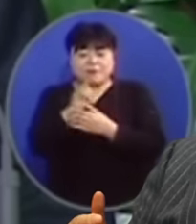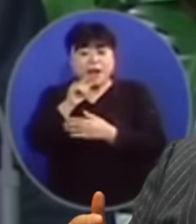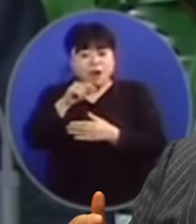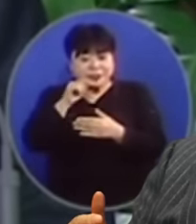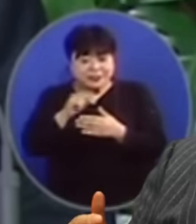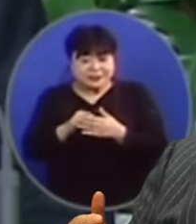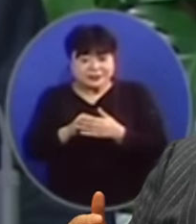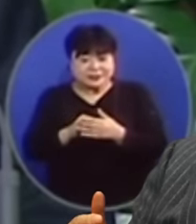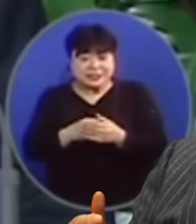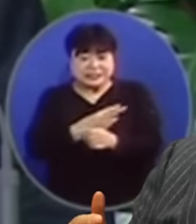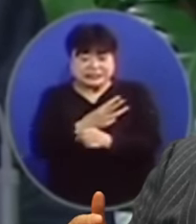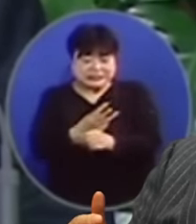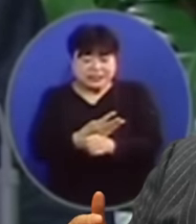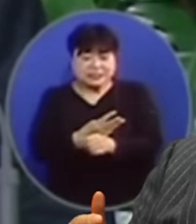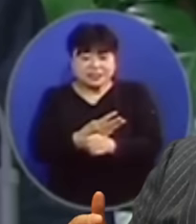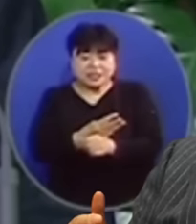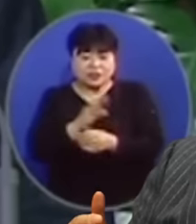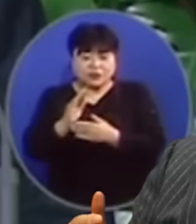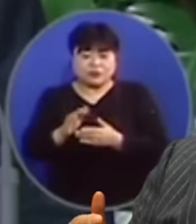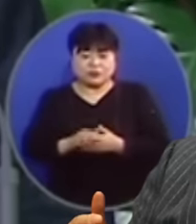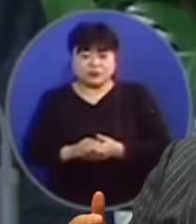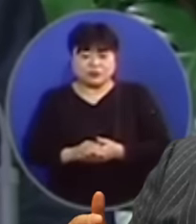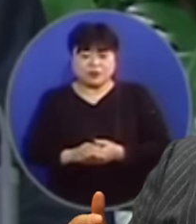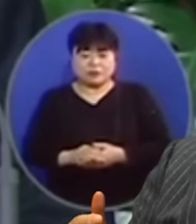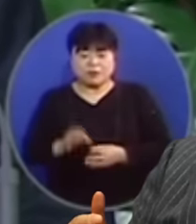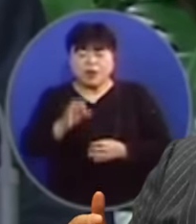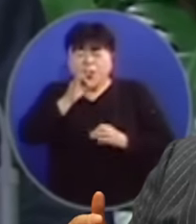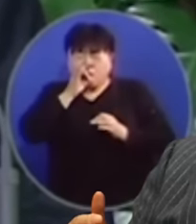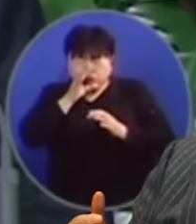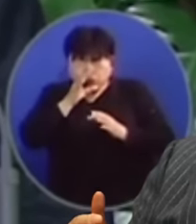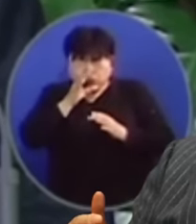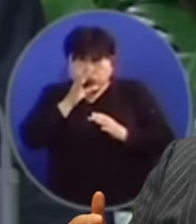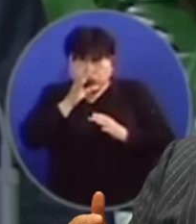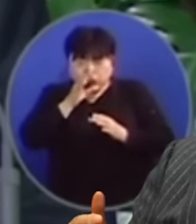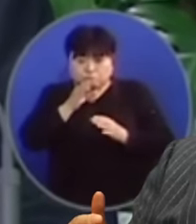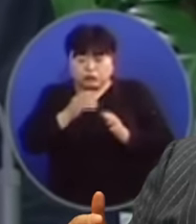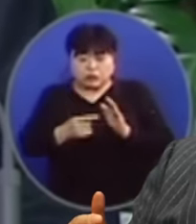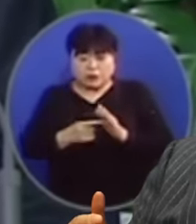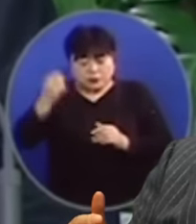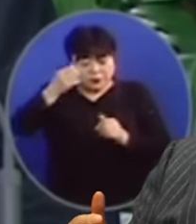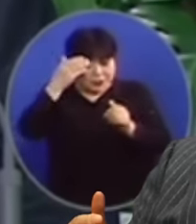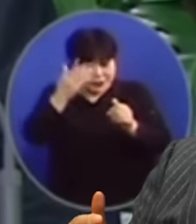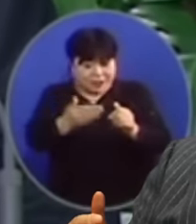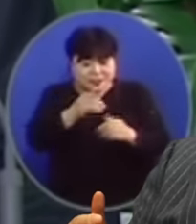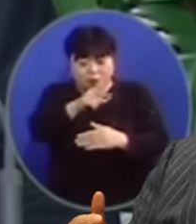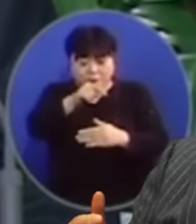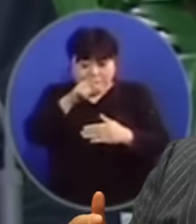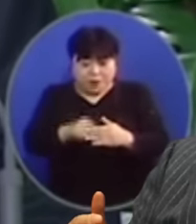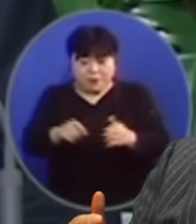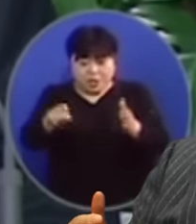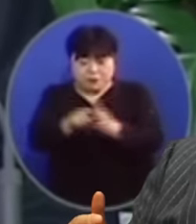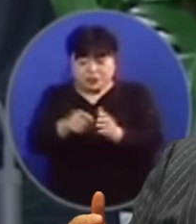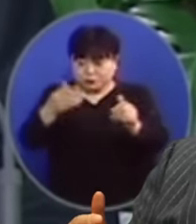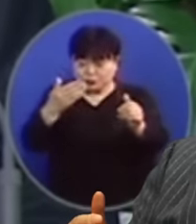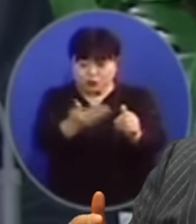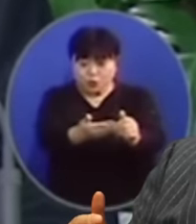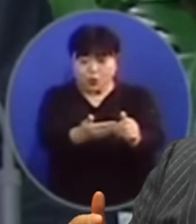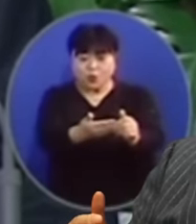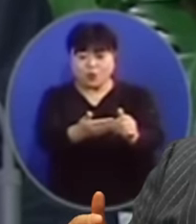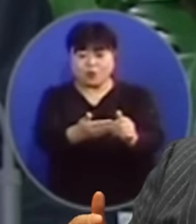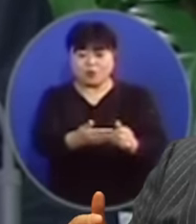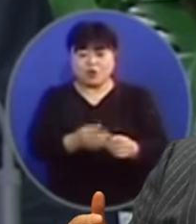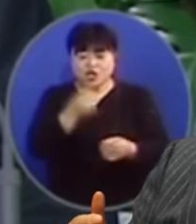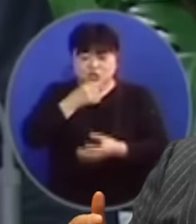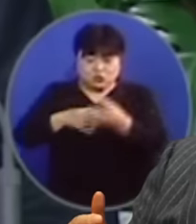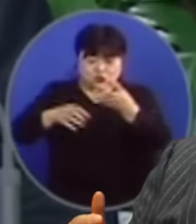마음이 세 시간 만에 텅 하고 구멍이 뚫어진 것 같더니만 성령께서 내 마음속에 믿음을 주시는데 마치